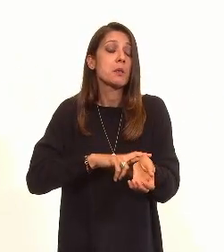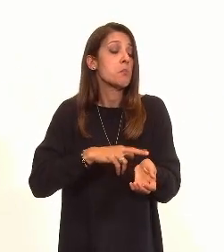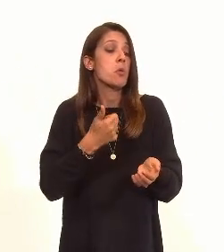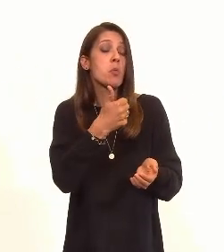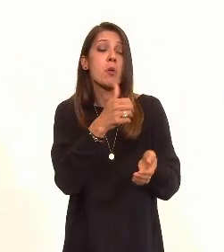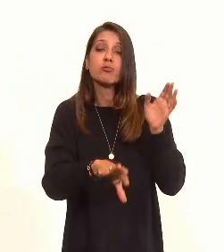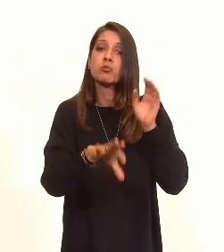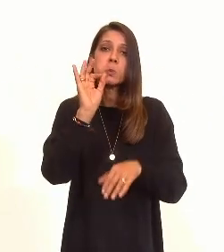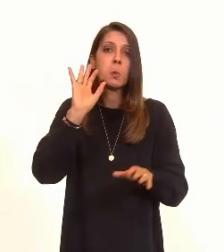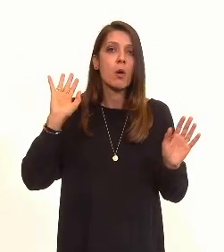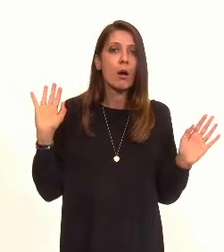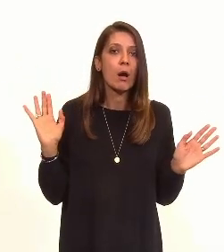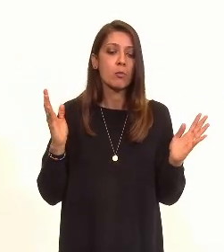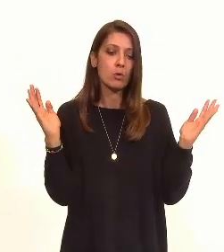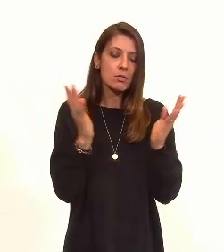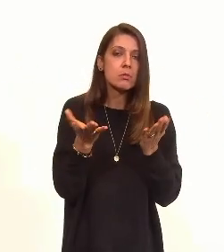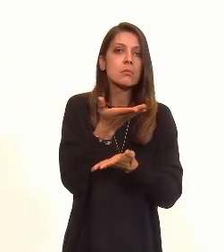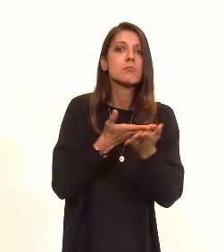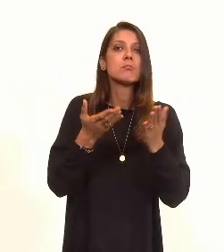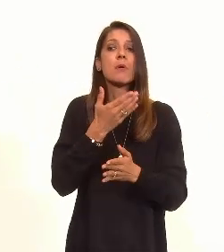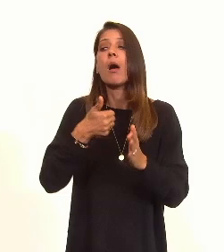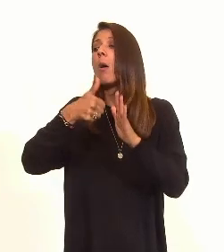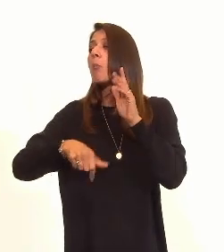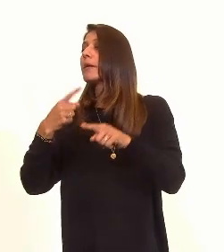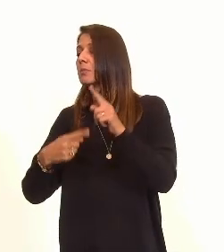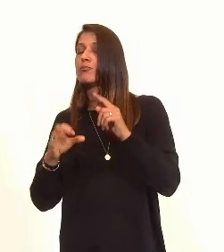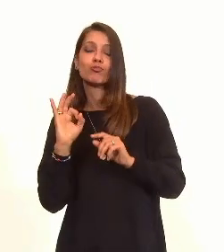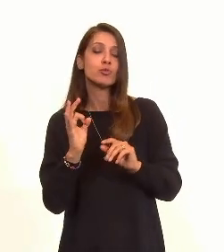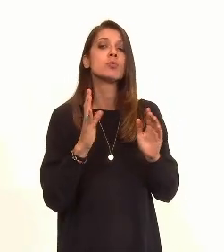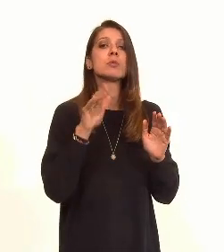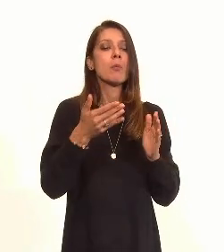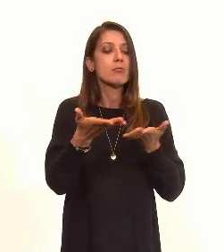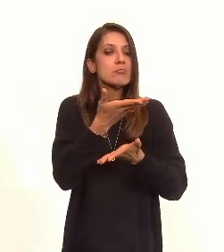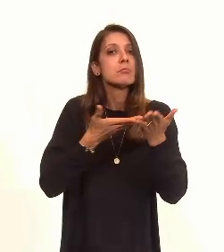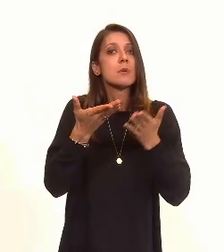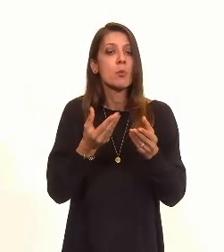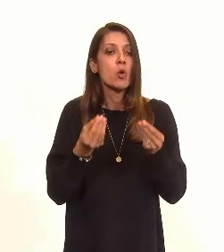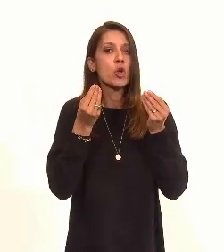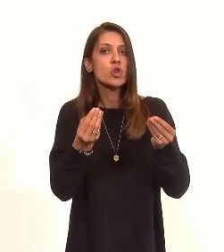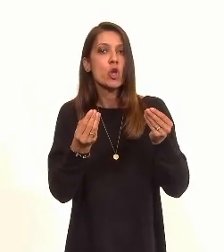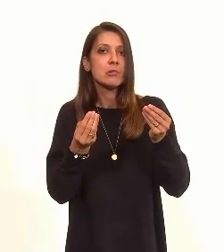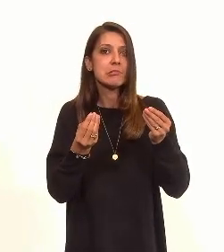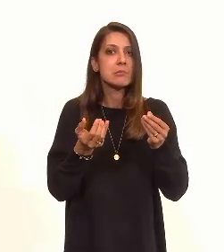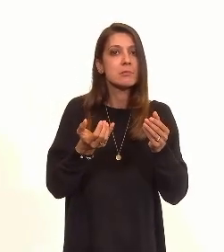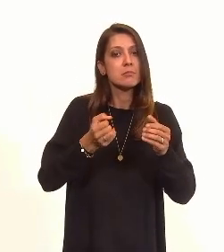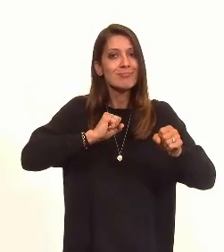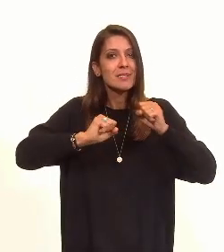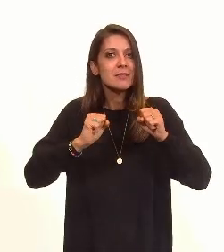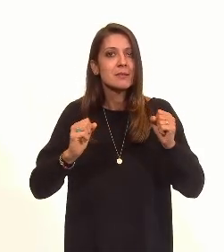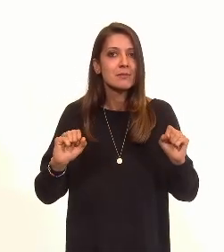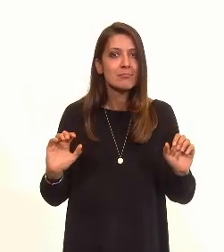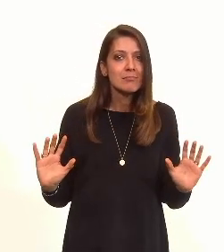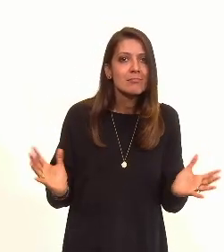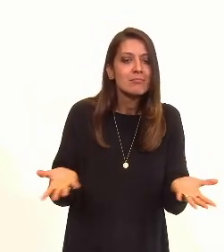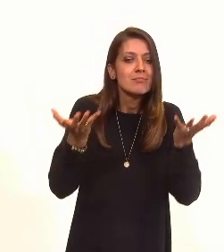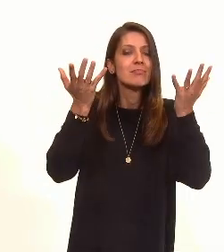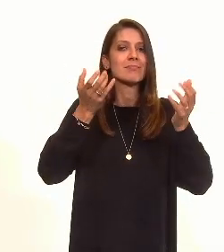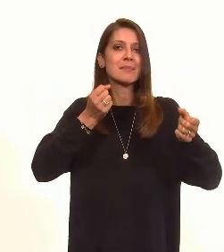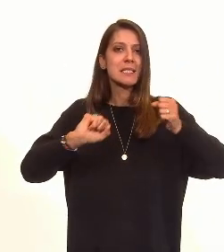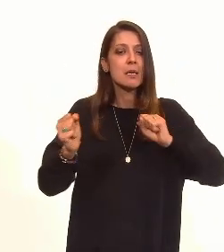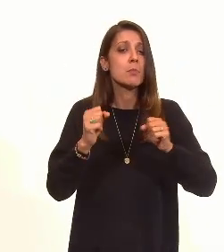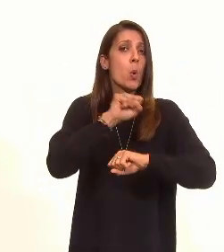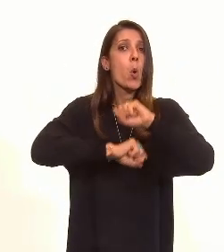pour pouvoir échanger entre eux. Et toujours pour dynamiser cette démarche, on va mettre en place des